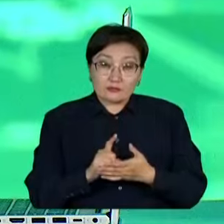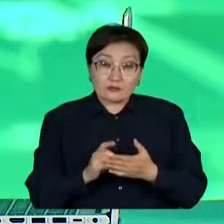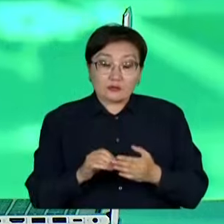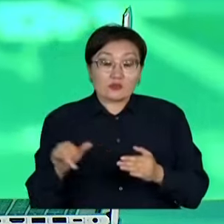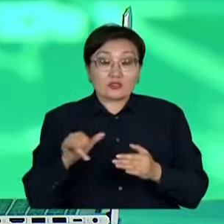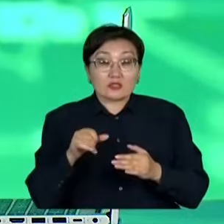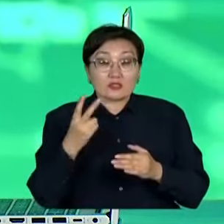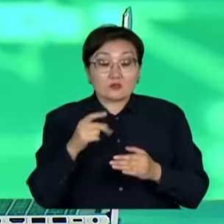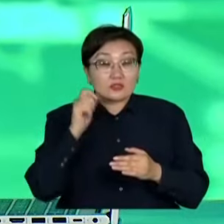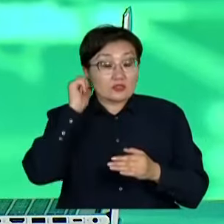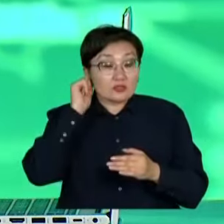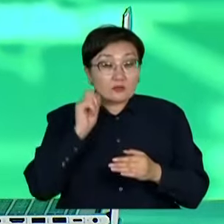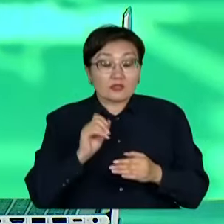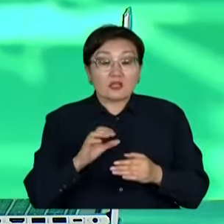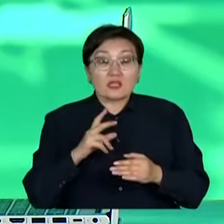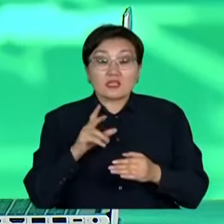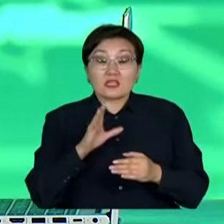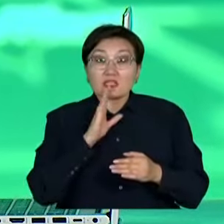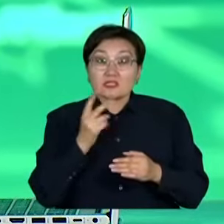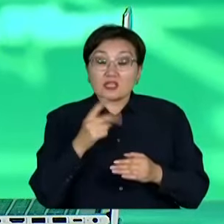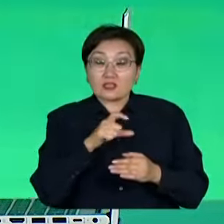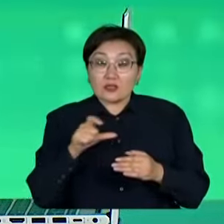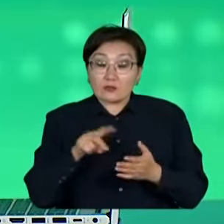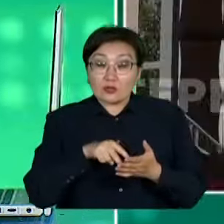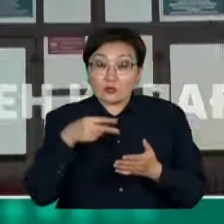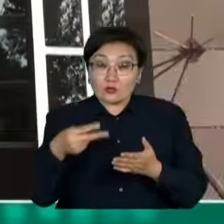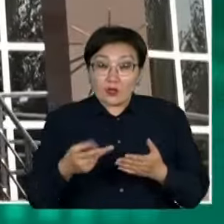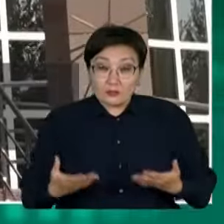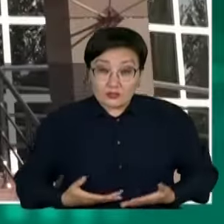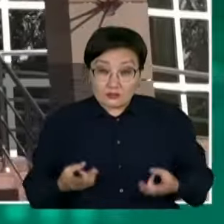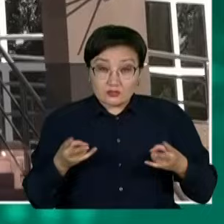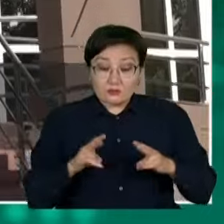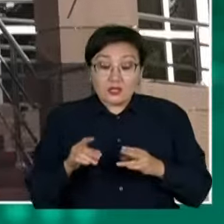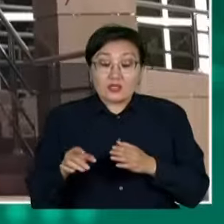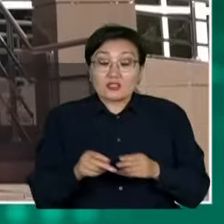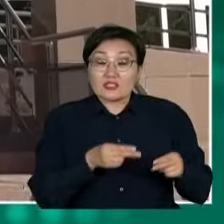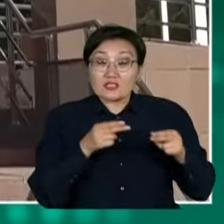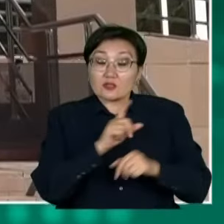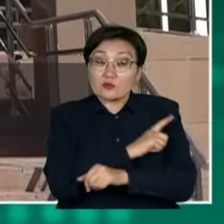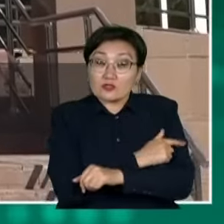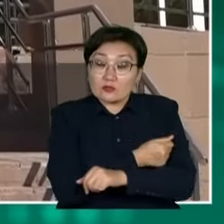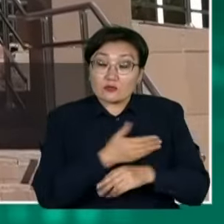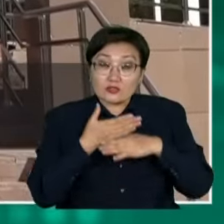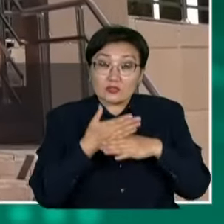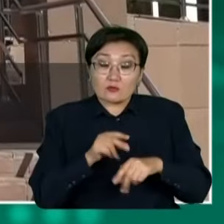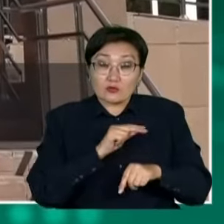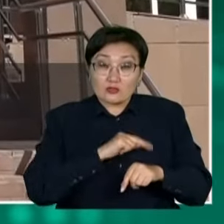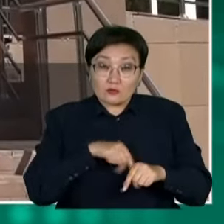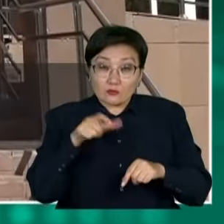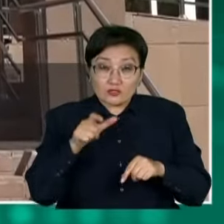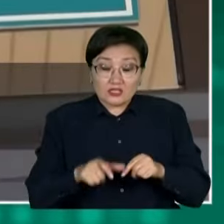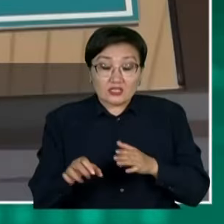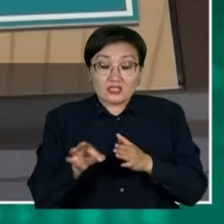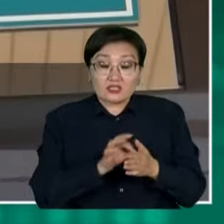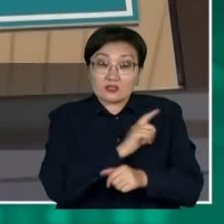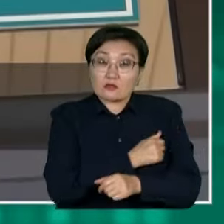Оралда екі жасар қыз 2-ші қабаттан құлап аман қалды. Оқиға орнына келген жедел жәрдем қызметкерлері баланы лезде ауруханаға